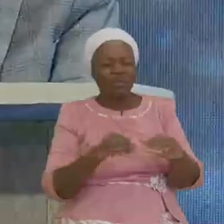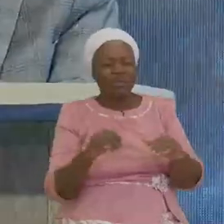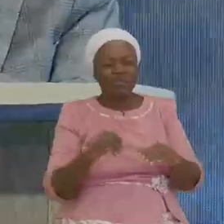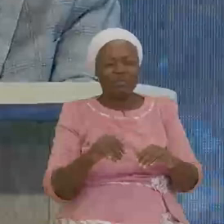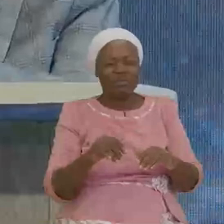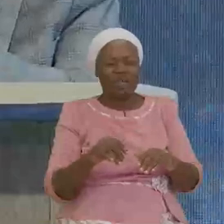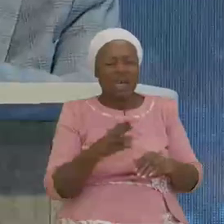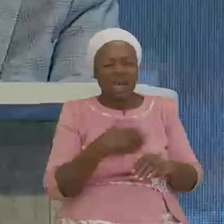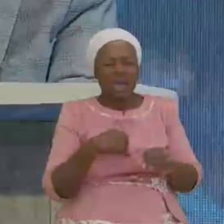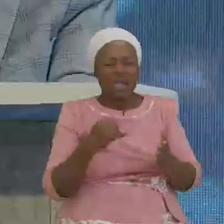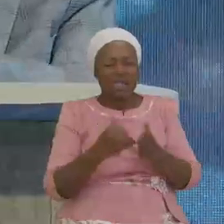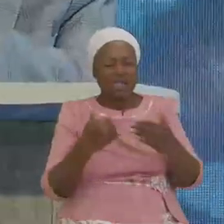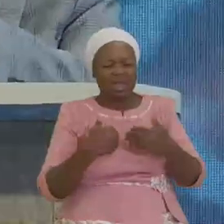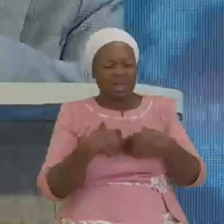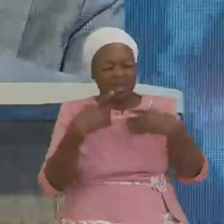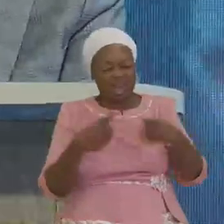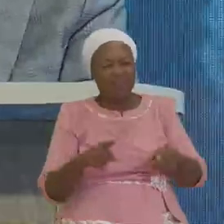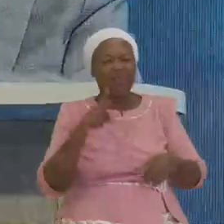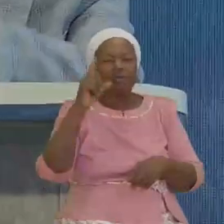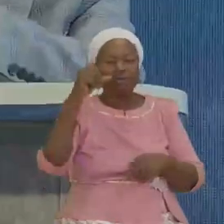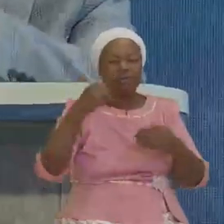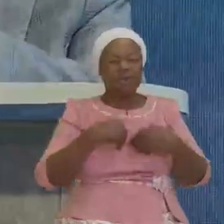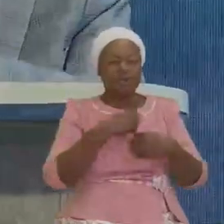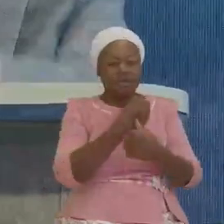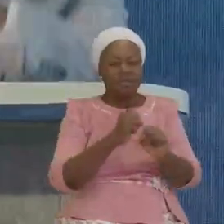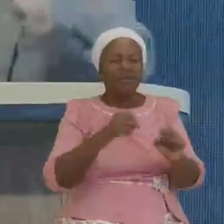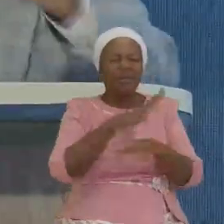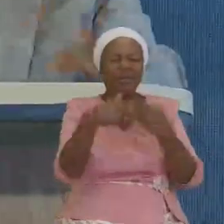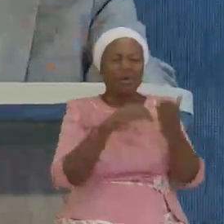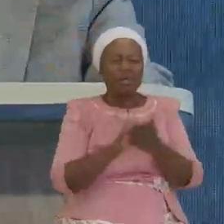Nous te disons merci parce que nous savons que c'est fait.